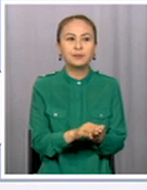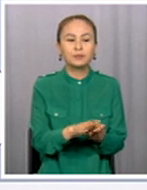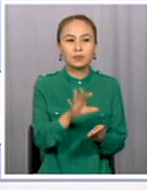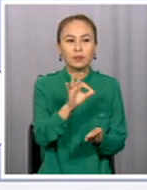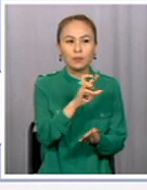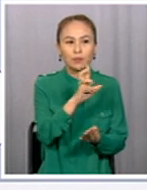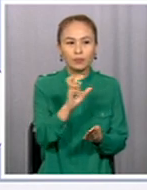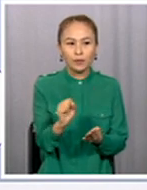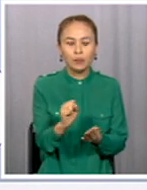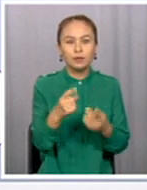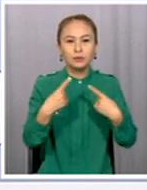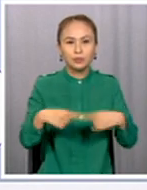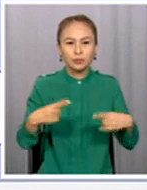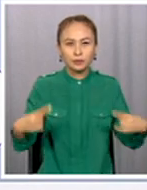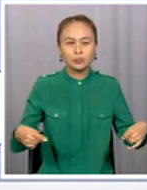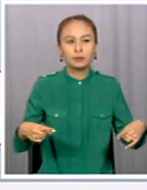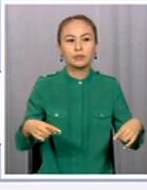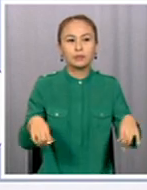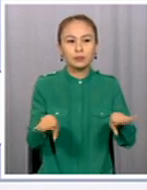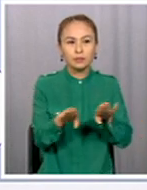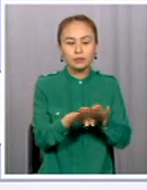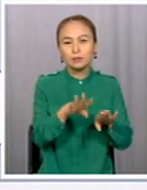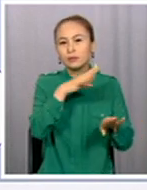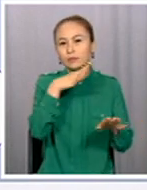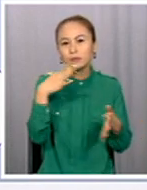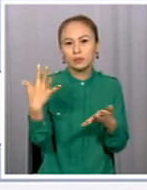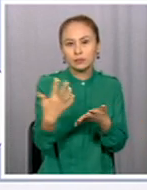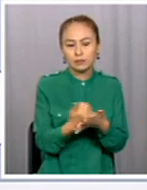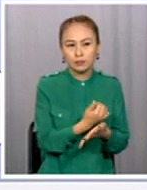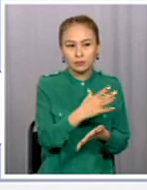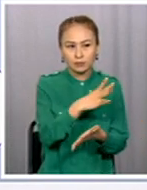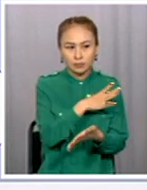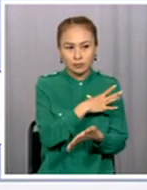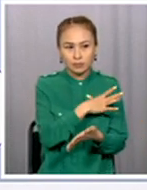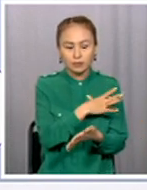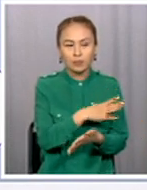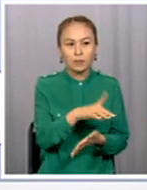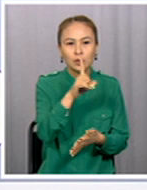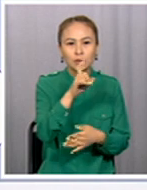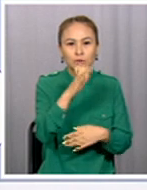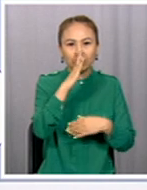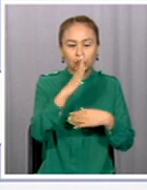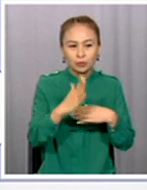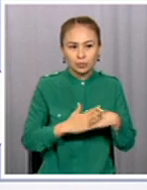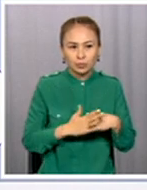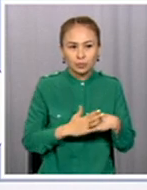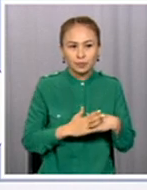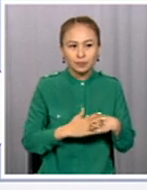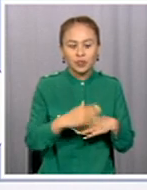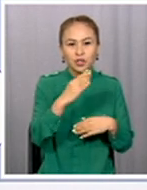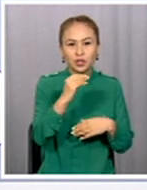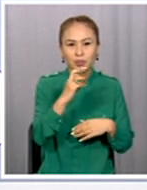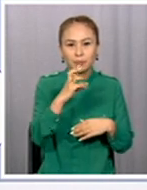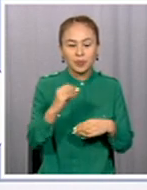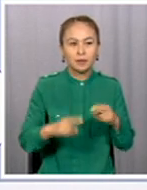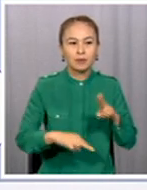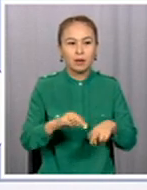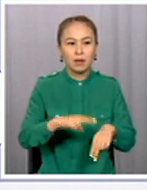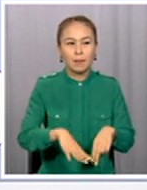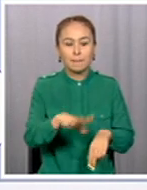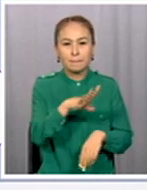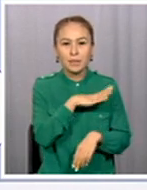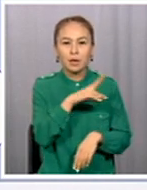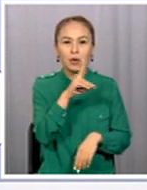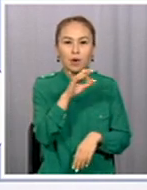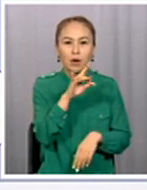Обадан түрлі заттар көп табылды. Атап айтсақ, жүзге жуық жебе салынған